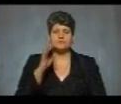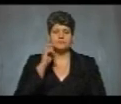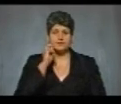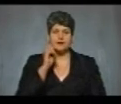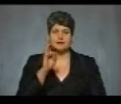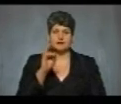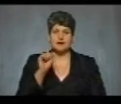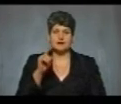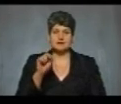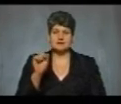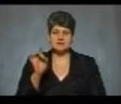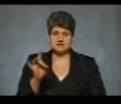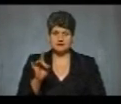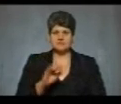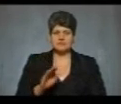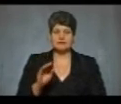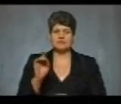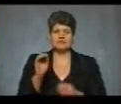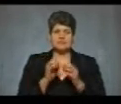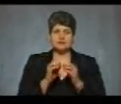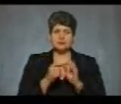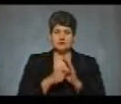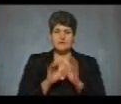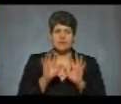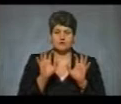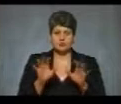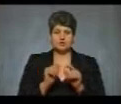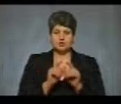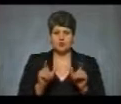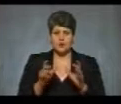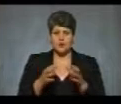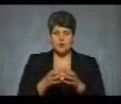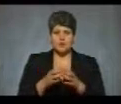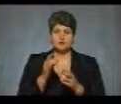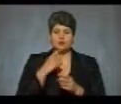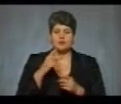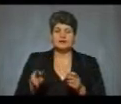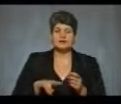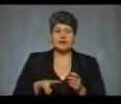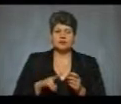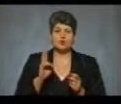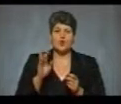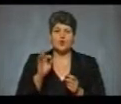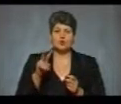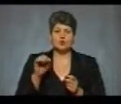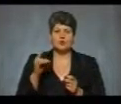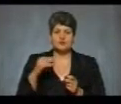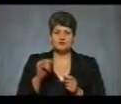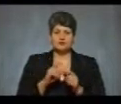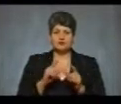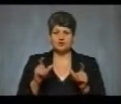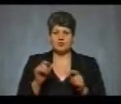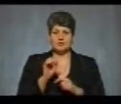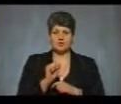14-річний Назар Вуздаревич – учень 10 класу, волейболіст шкільної команди, каже директор Колодіївської загальноосвітньої школи